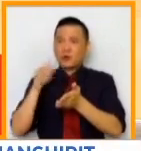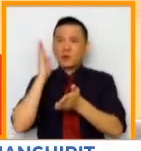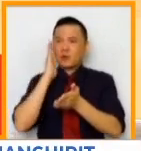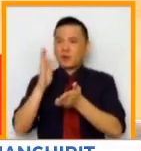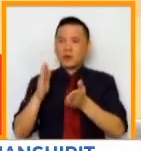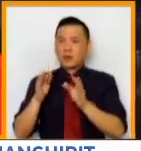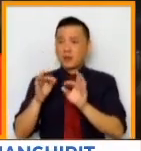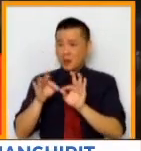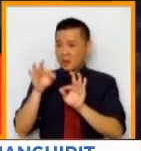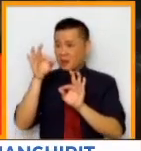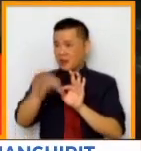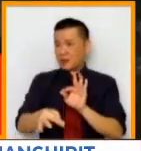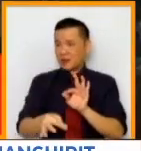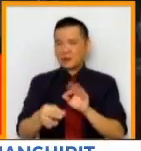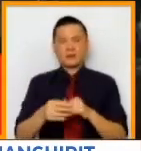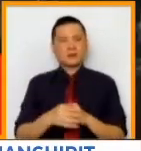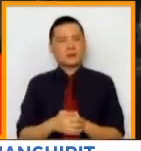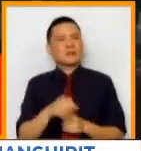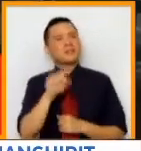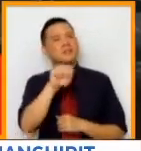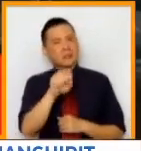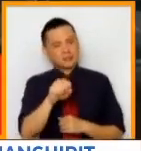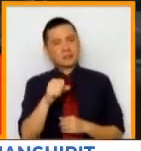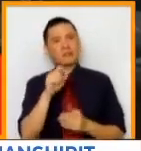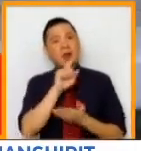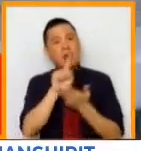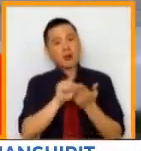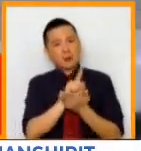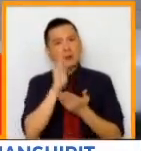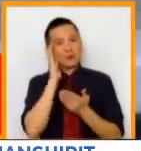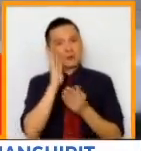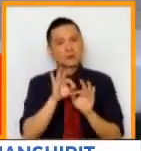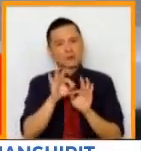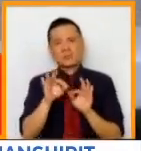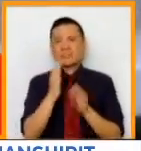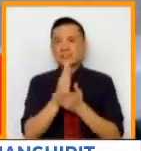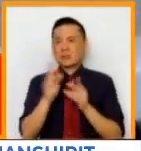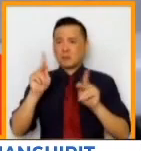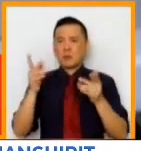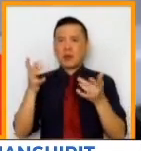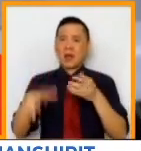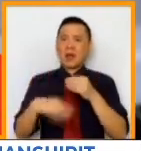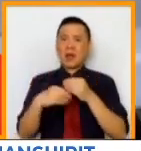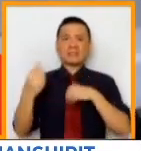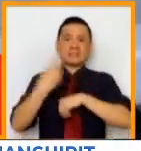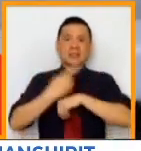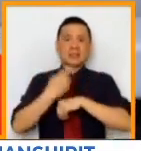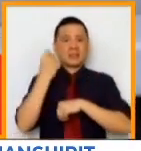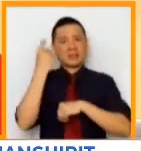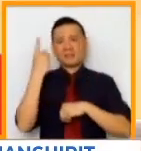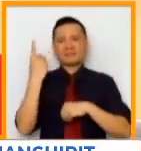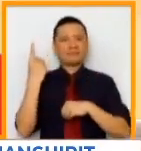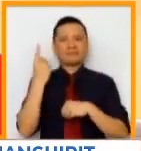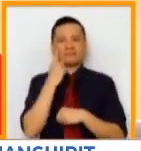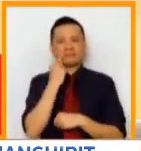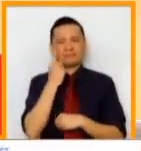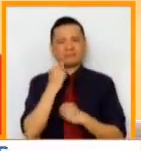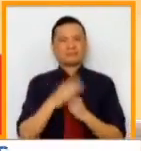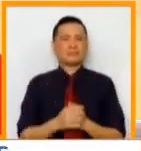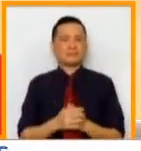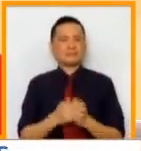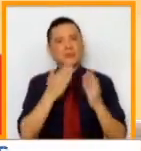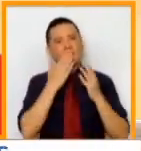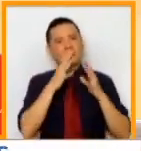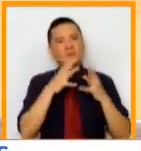natin ngayon. Maraming nagsasabi na gusto nilang dagdag na araw, pero malabo po yan. Okay. Ay, maraming salamat, ha? Comelec spokesperson James